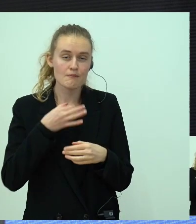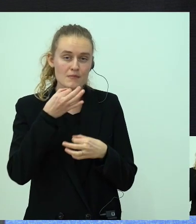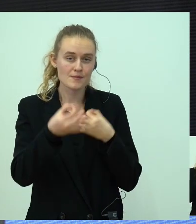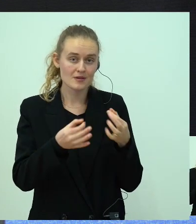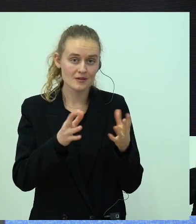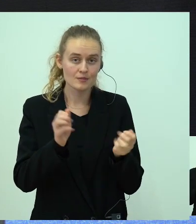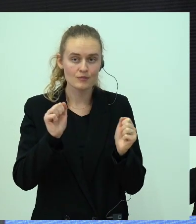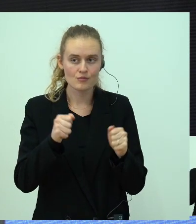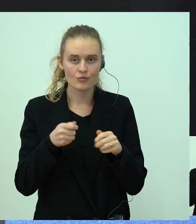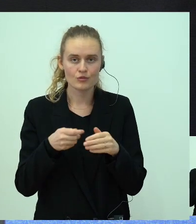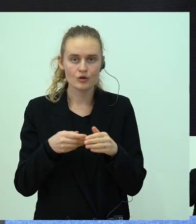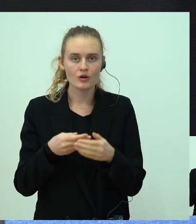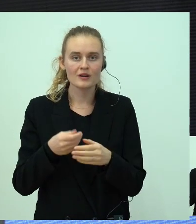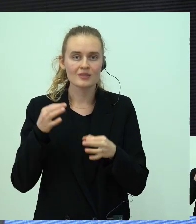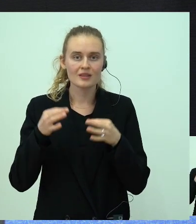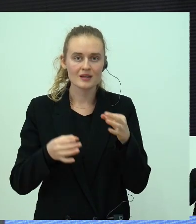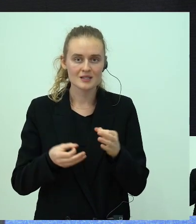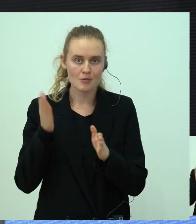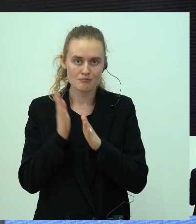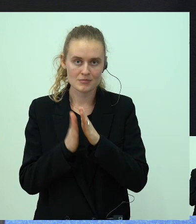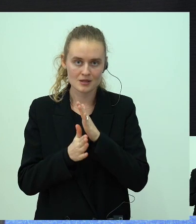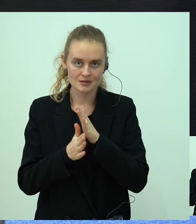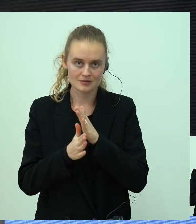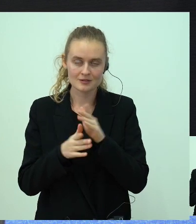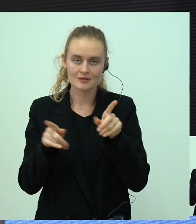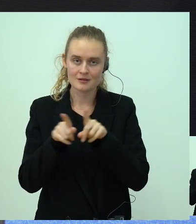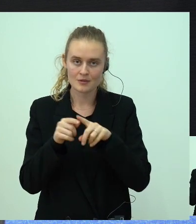byloje, kurioje jis taip pat dalyvauja.